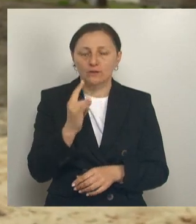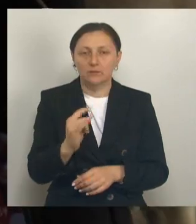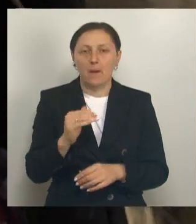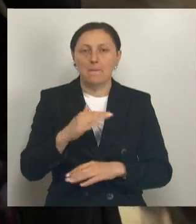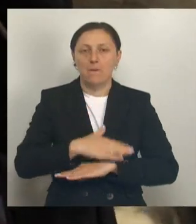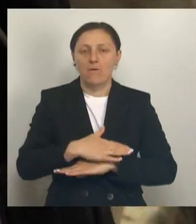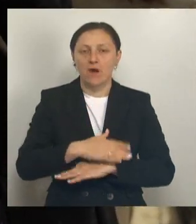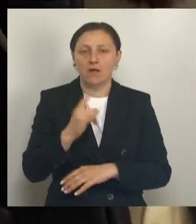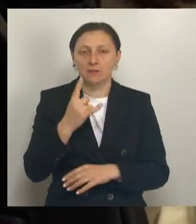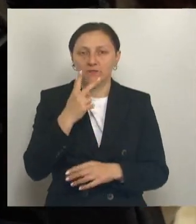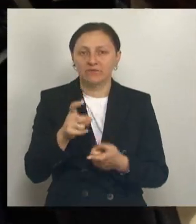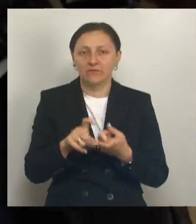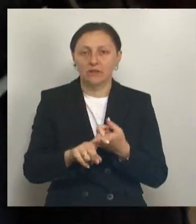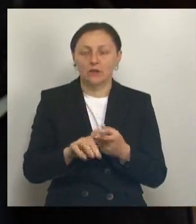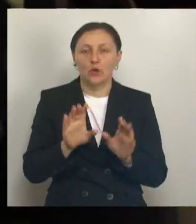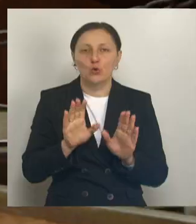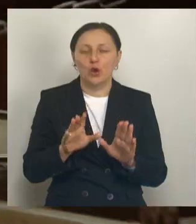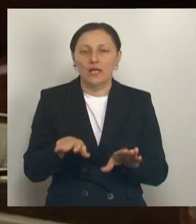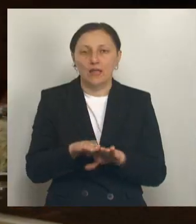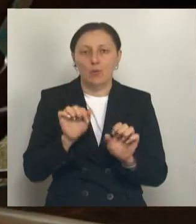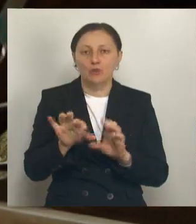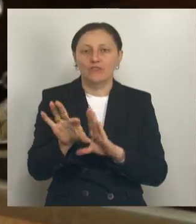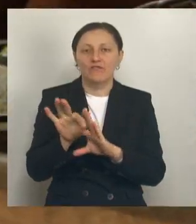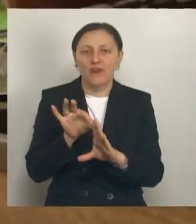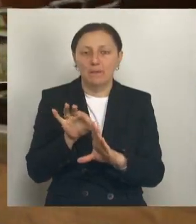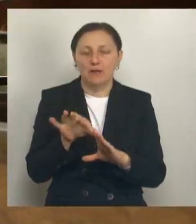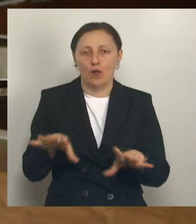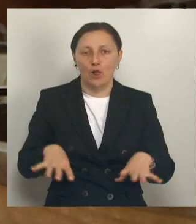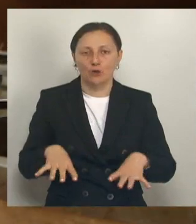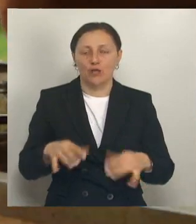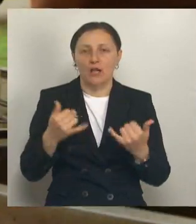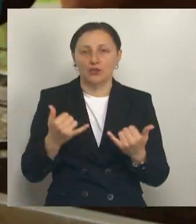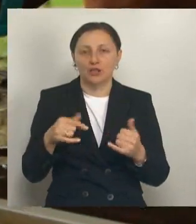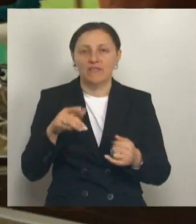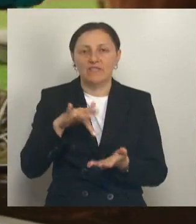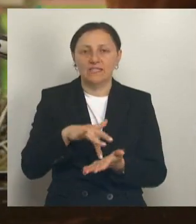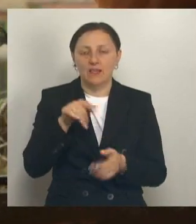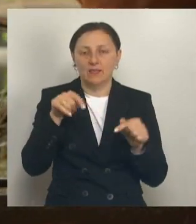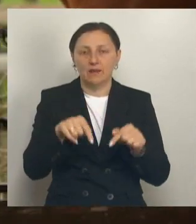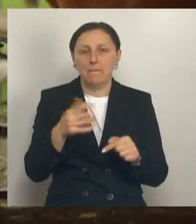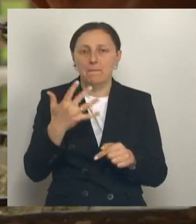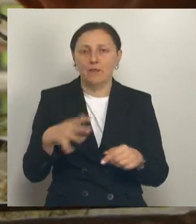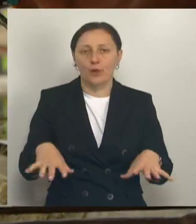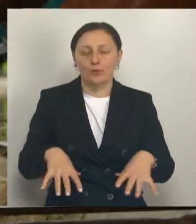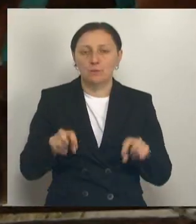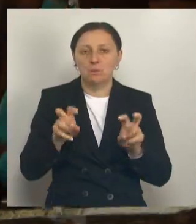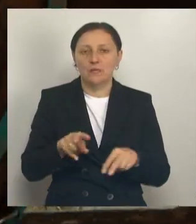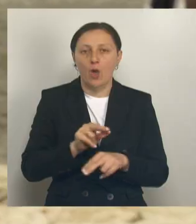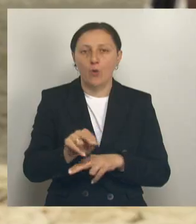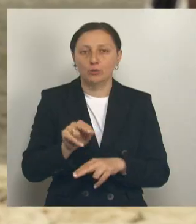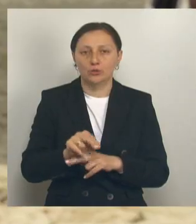поведение ребенка Только так можно добиться нужных результатов сейчас в центре 5 лошадей и каждая специальная обучена